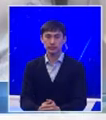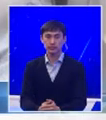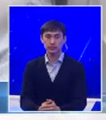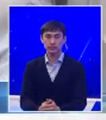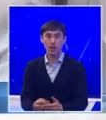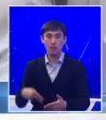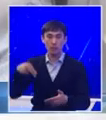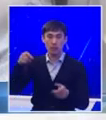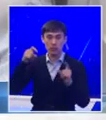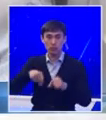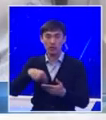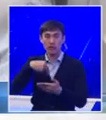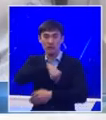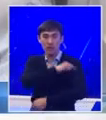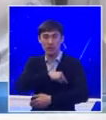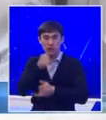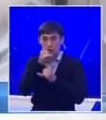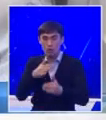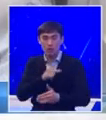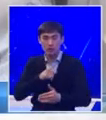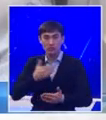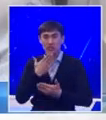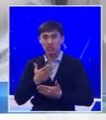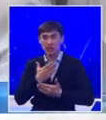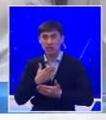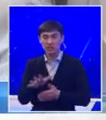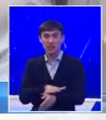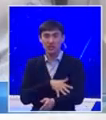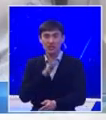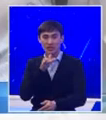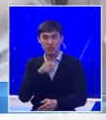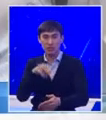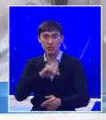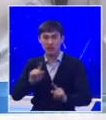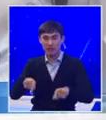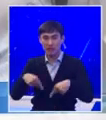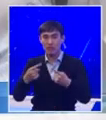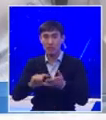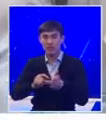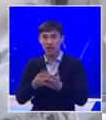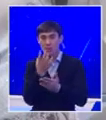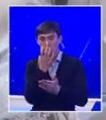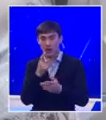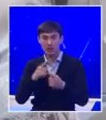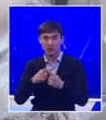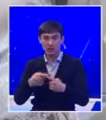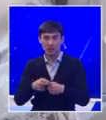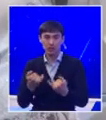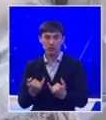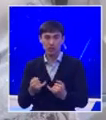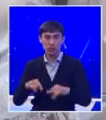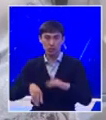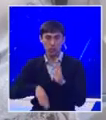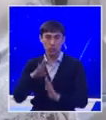При поступлении в больницу я не мог самостоятельно дышать. Длительное время находился в реанимации на аппарате. Сейчас иду на поправку.